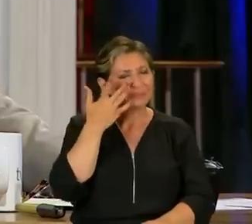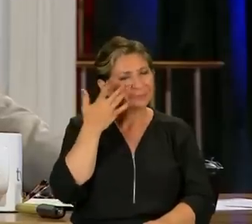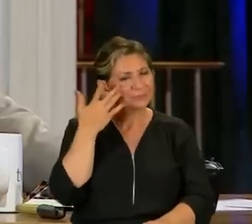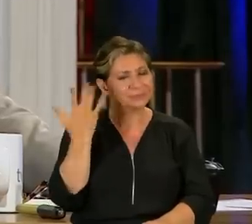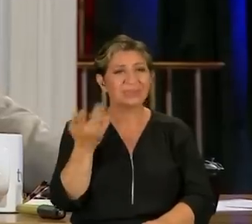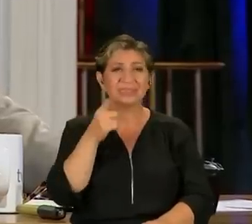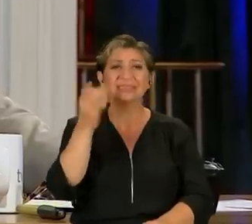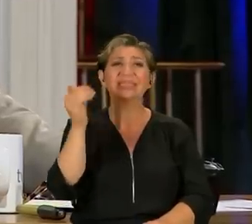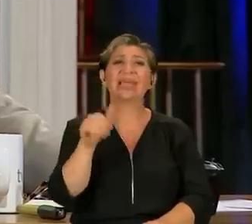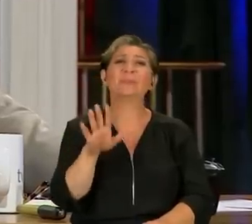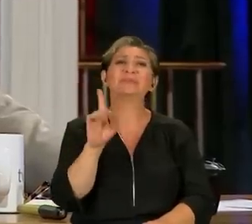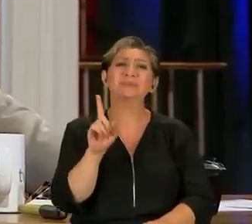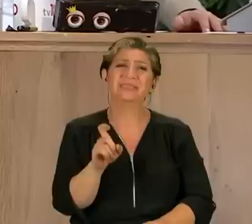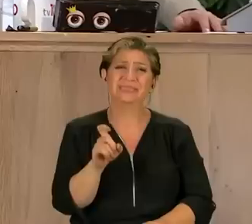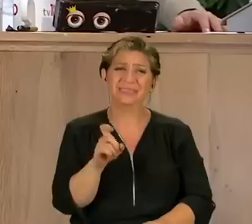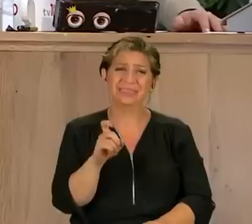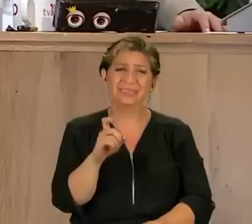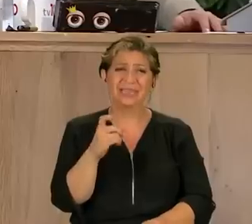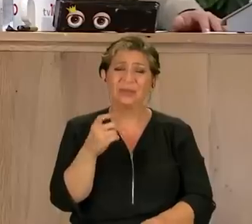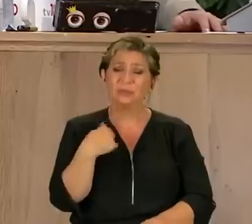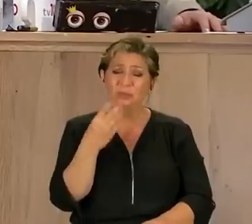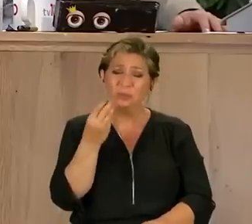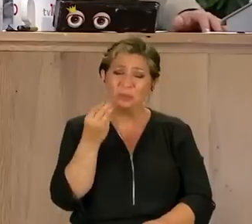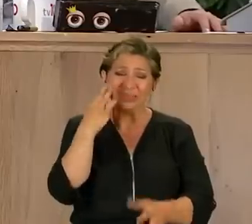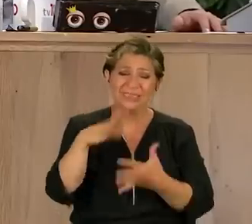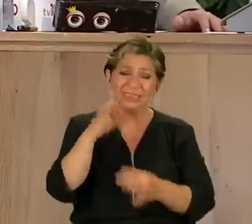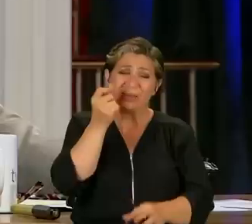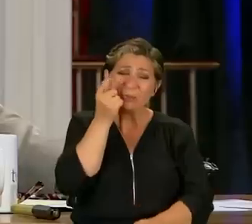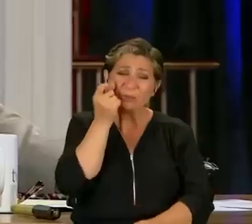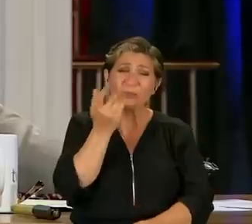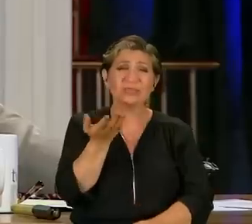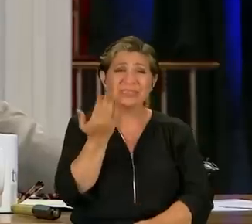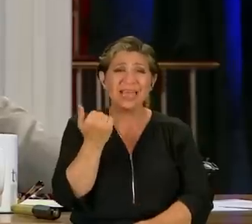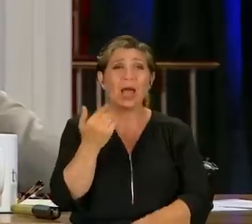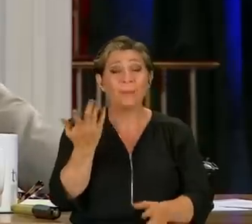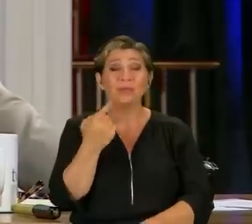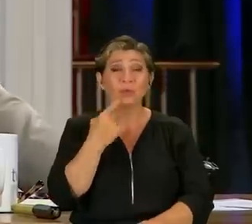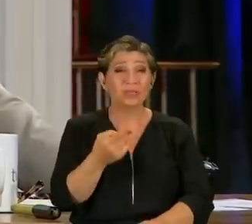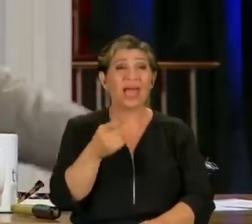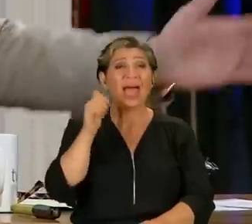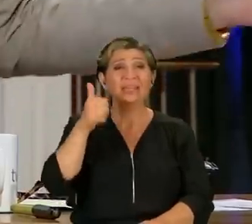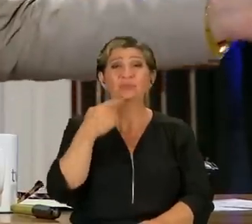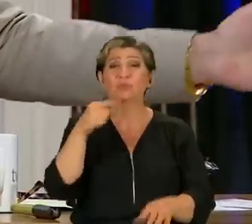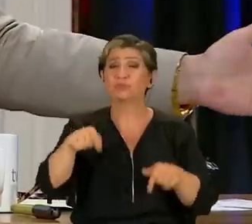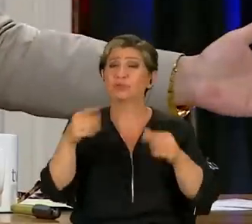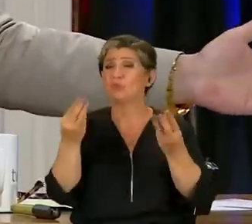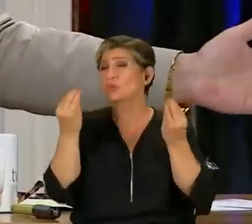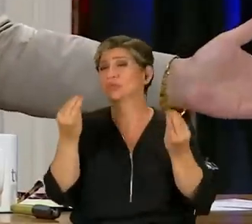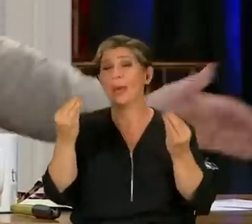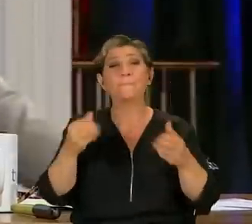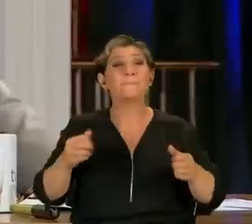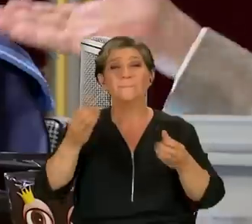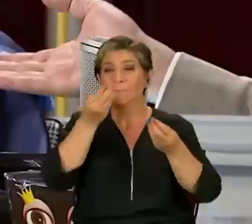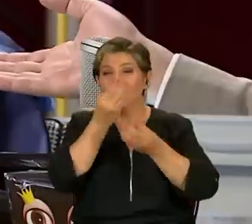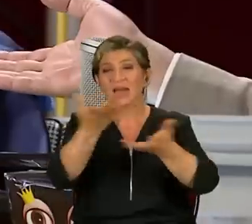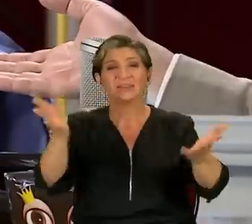sonra diyor siz de gelmez misiniz buraya diyor. O hakikaten böyle bir insana hasret demek yaşıyor. Ama diyor ki işte her zaman söylüyor. Burada diyor çok güzel parklar